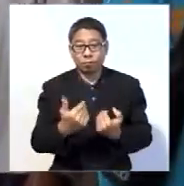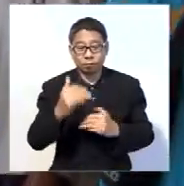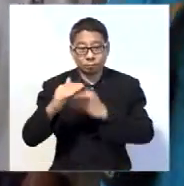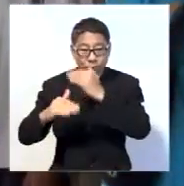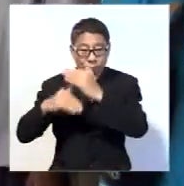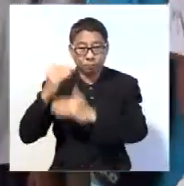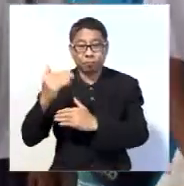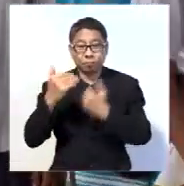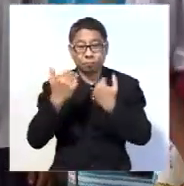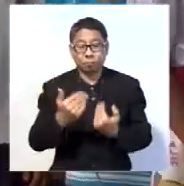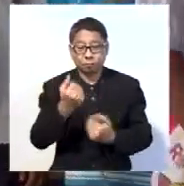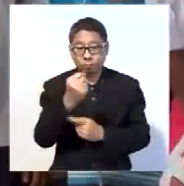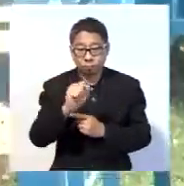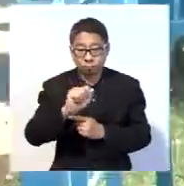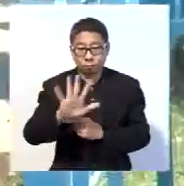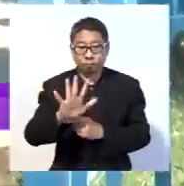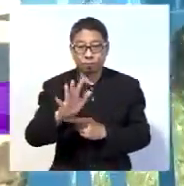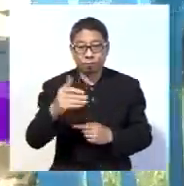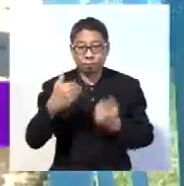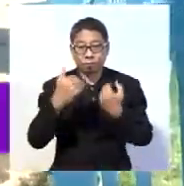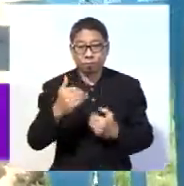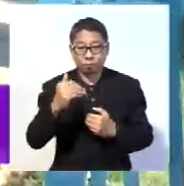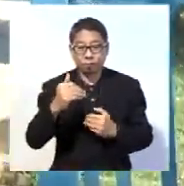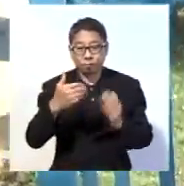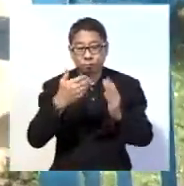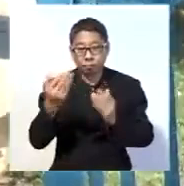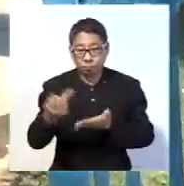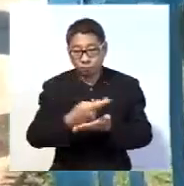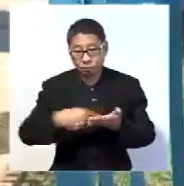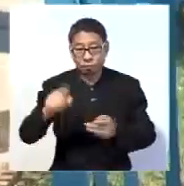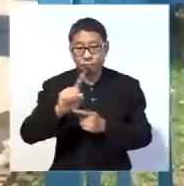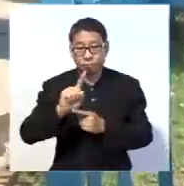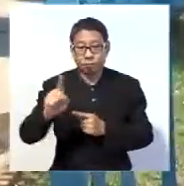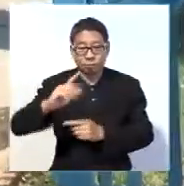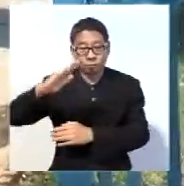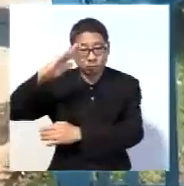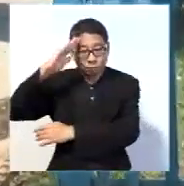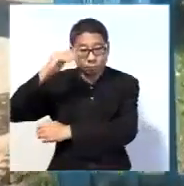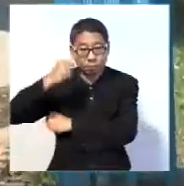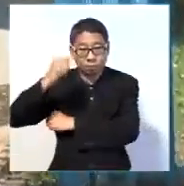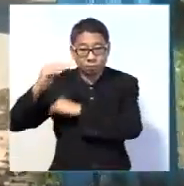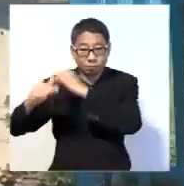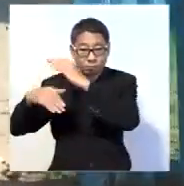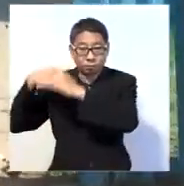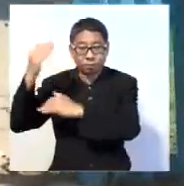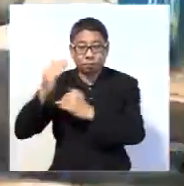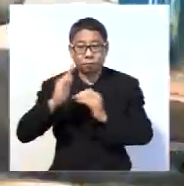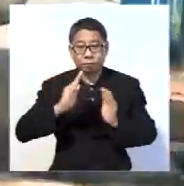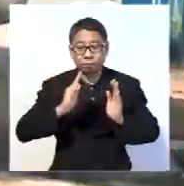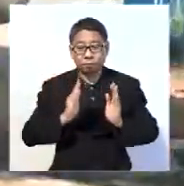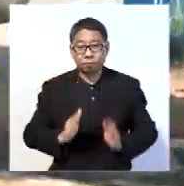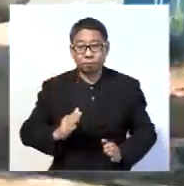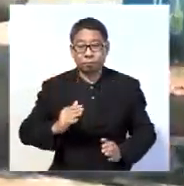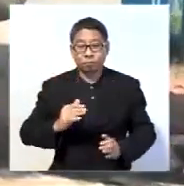ฒนาการเคลื่อนที่ที่15สำนักพัฒนาภาค1หน่วยบัญชาการทหารพัฒนากองบัญชาการกองทัพไท